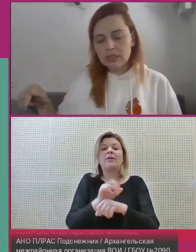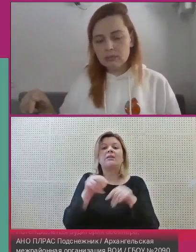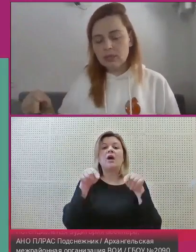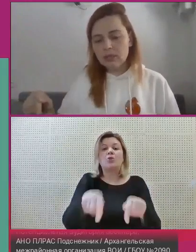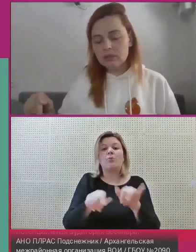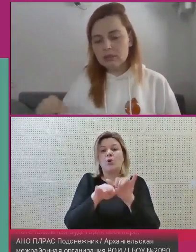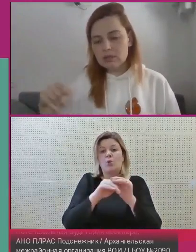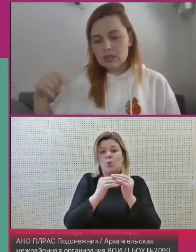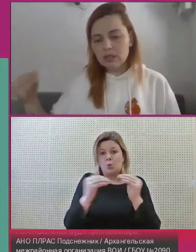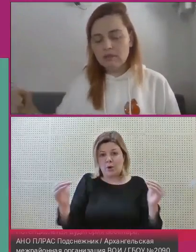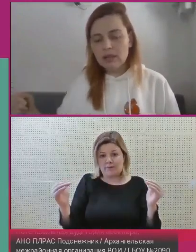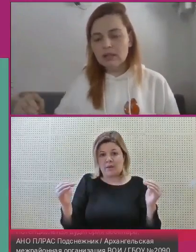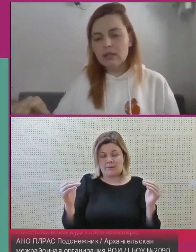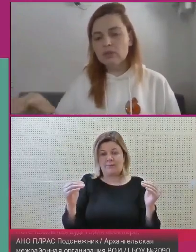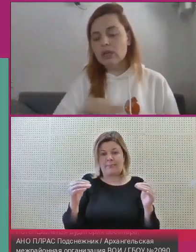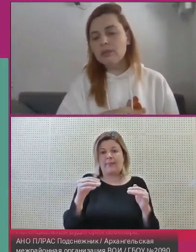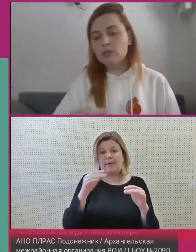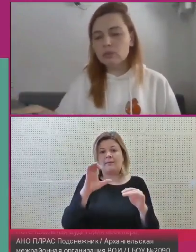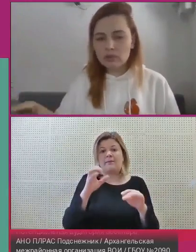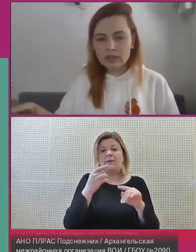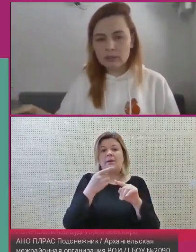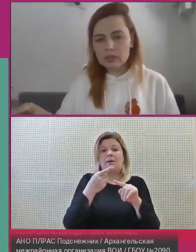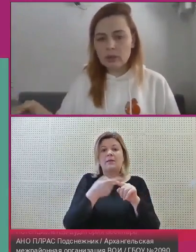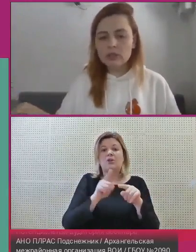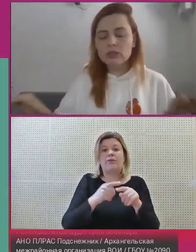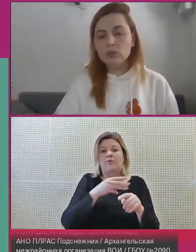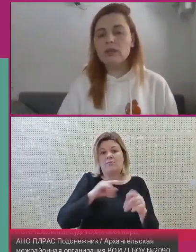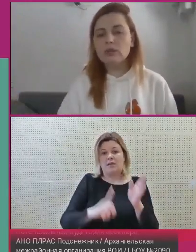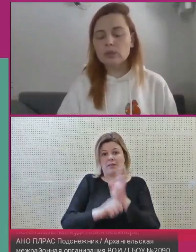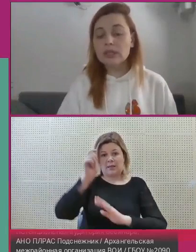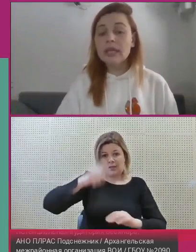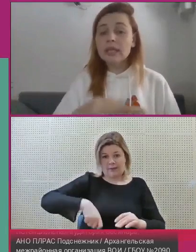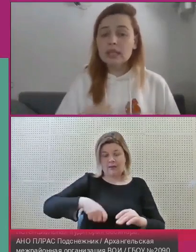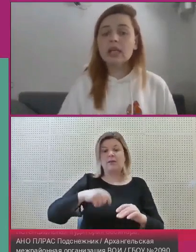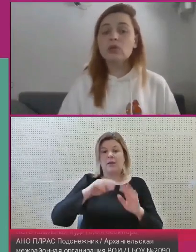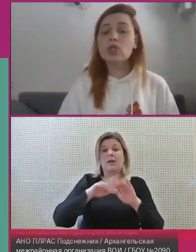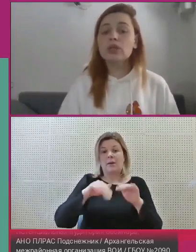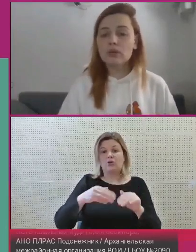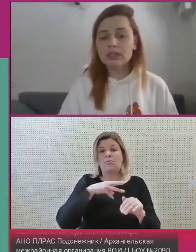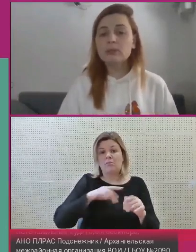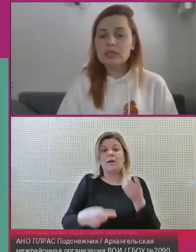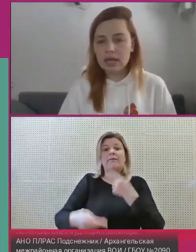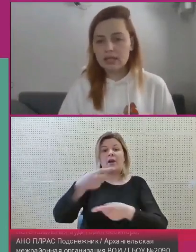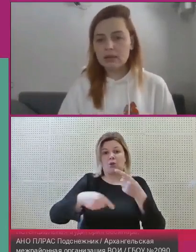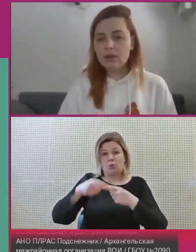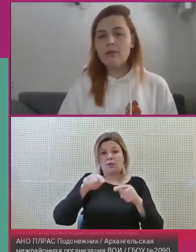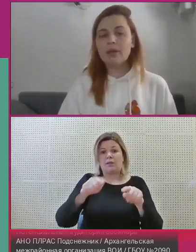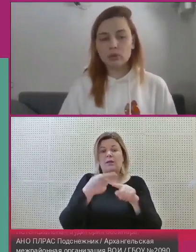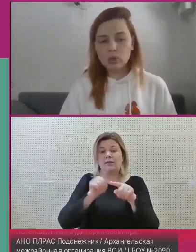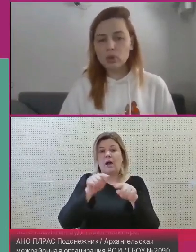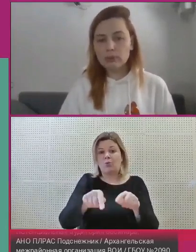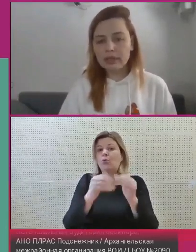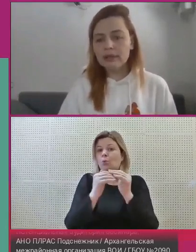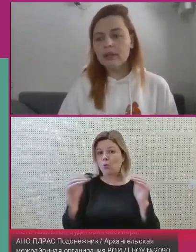этой схеме стартовали, да, и вот на определенном уровне, где мы заморозились, мы туда вернулись. И это хорошая новость. Мы знали